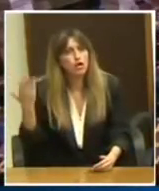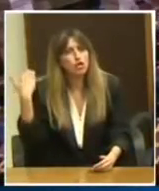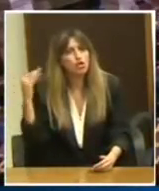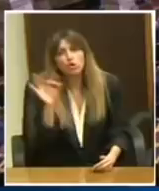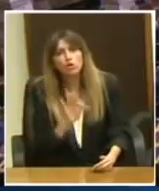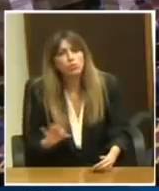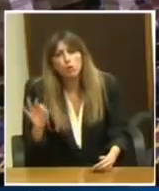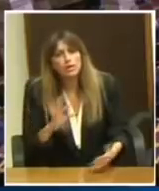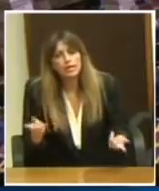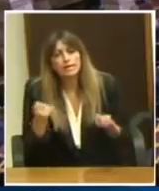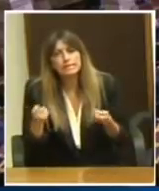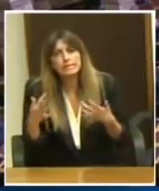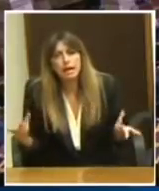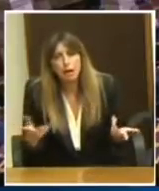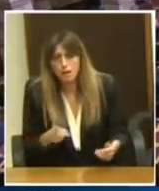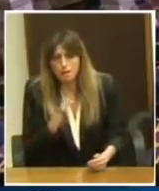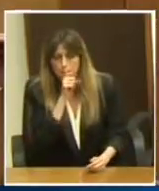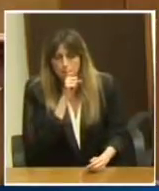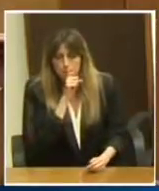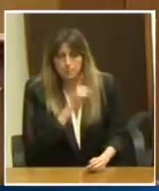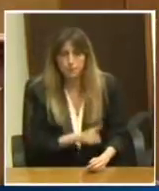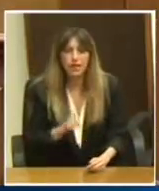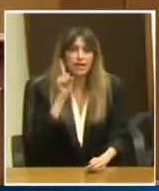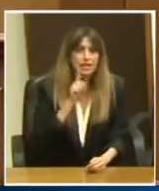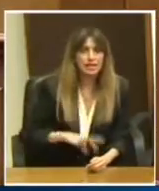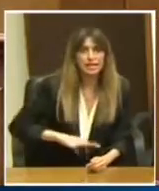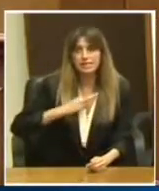Διότι, κυρίες και κύριοι συνάδελφοι,